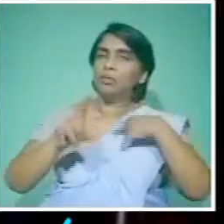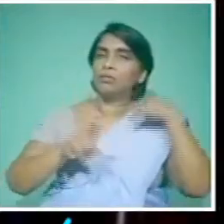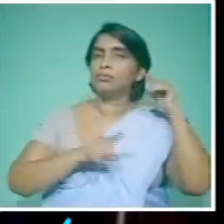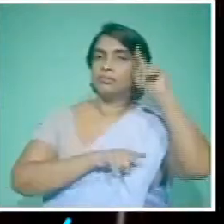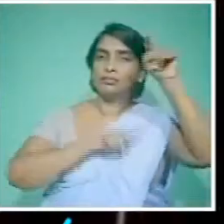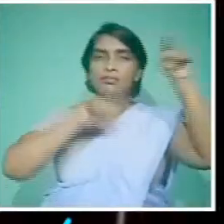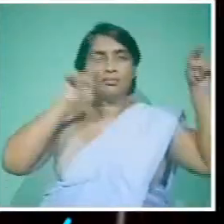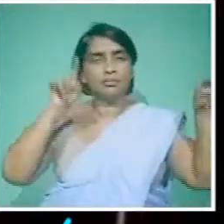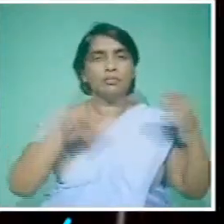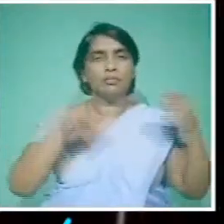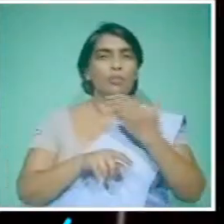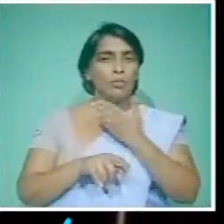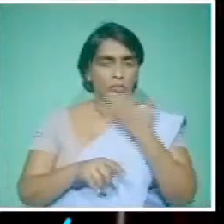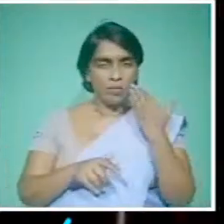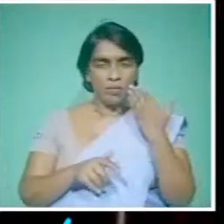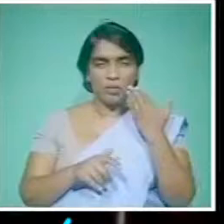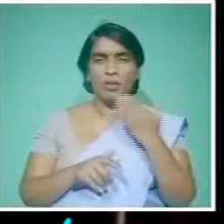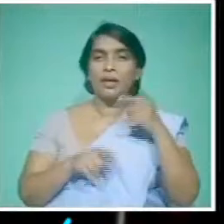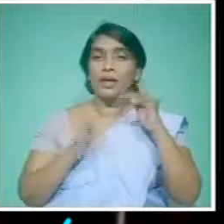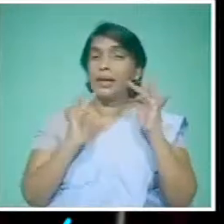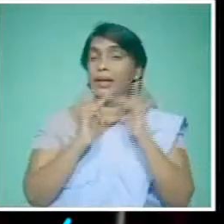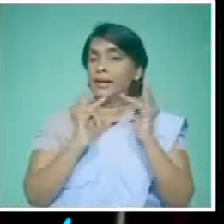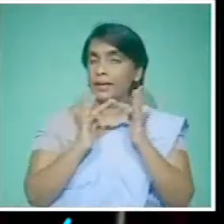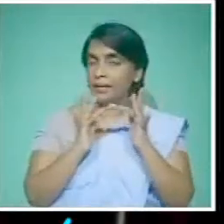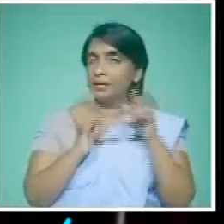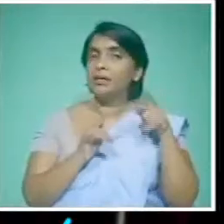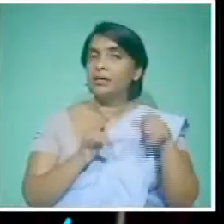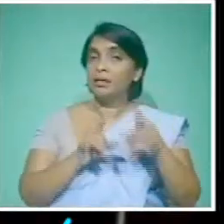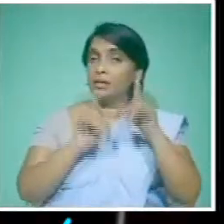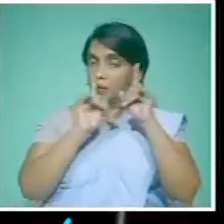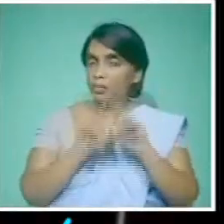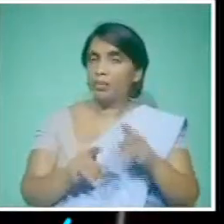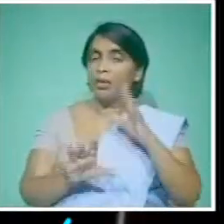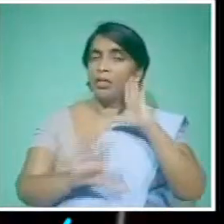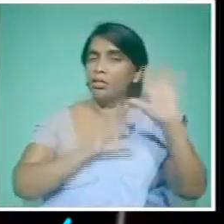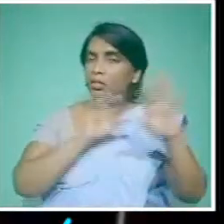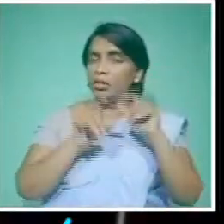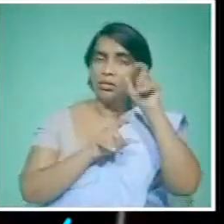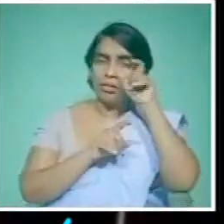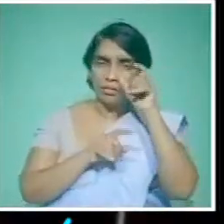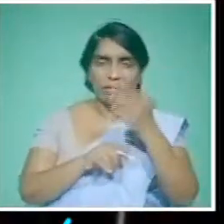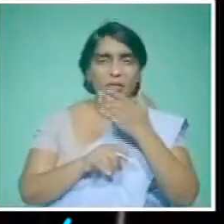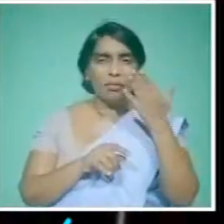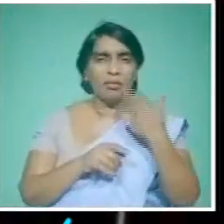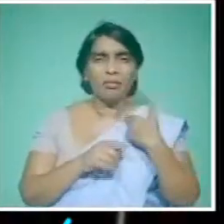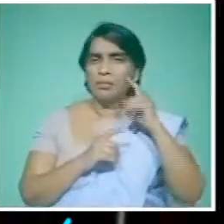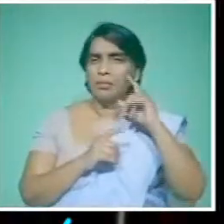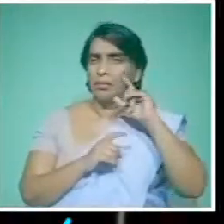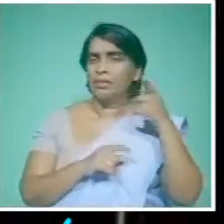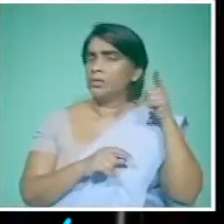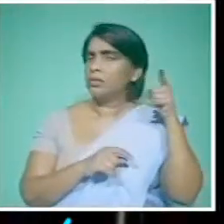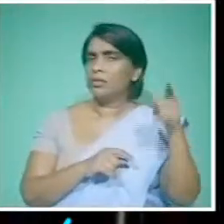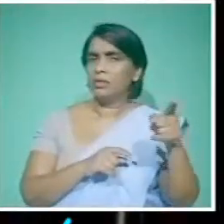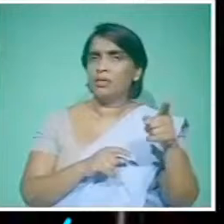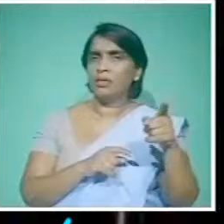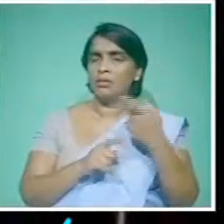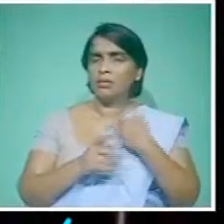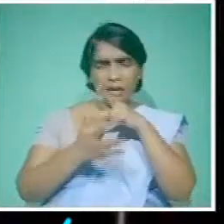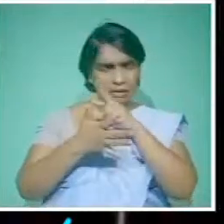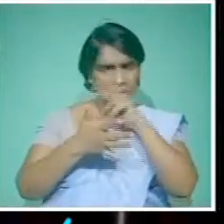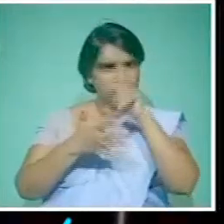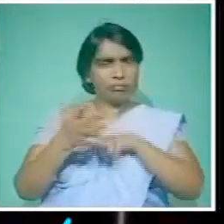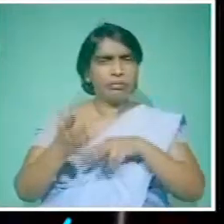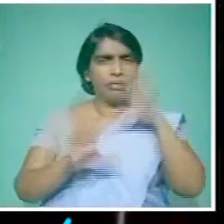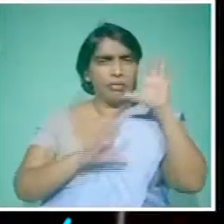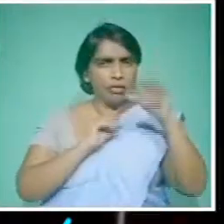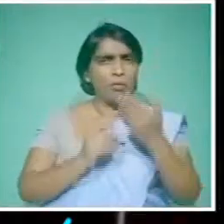රටකට යන්න පුළුවන් මේ ඉන්ටර්නෙට් වලට ගිහිලා මේවා ගැන හොයා බලන්න පුළුවන් මන් දන්නේ නැහැ ඒගොල්ලන්ට ඒක කරීමේ හැකියාවක්